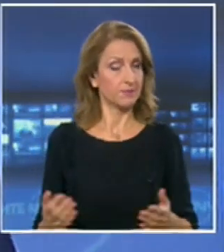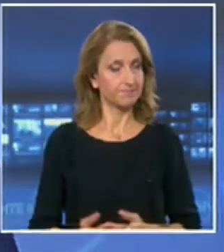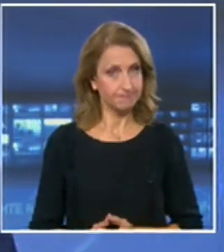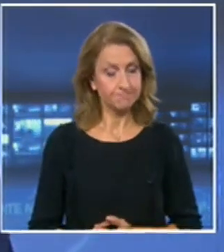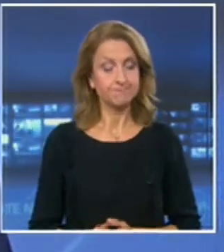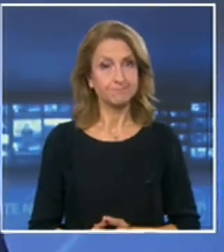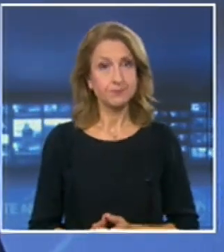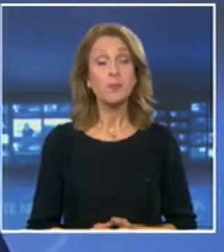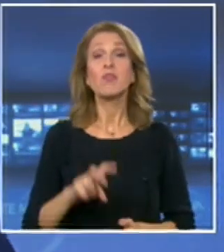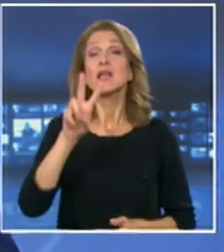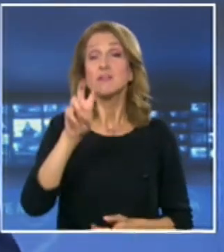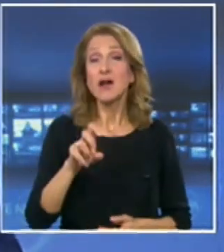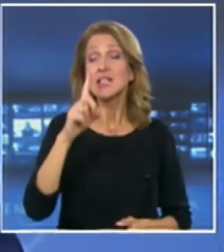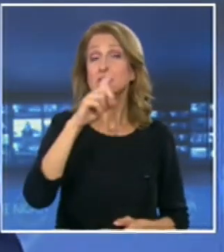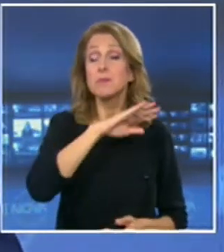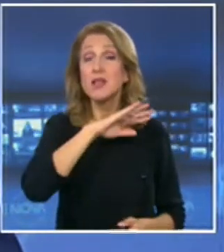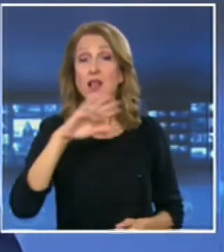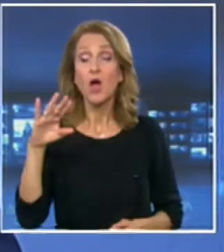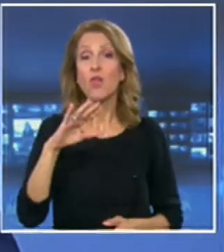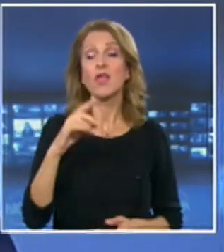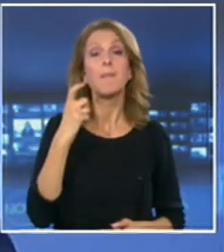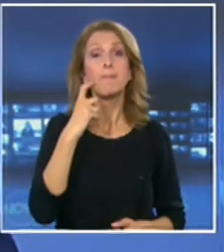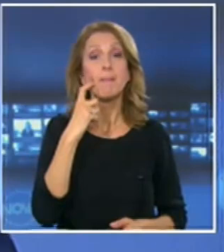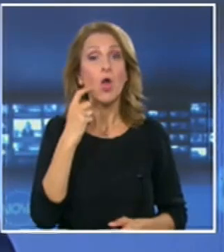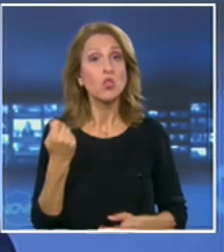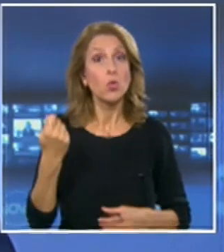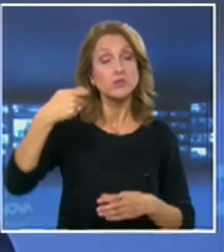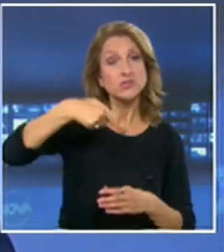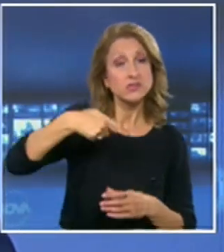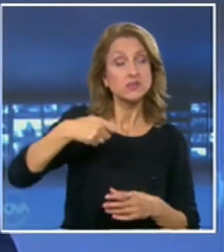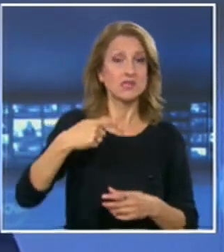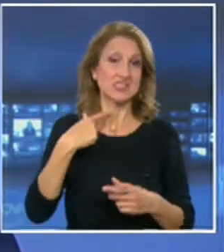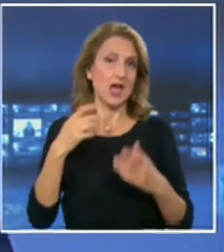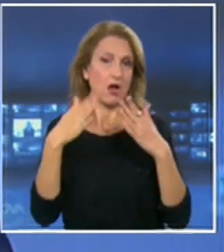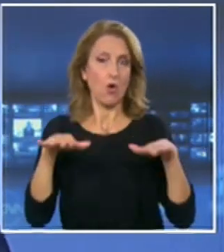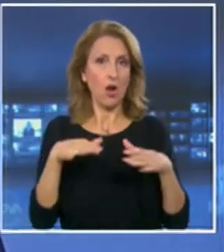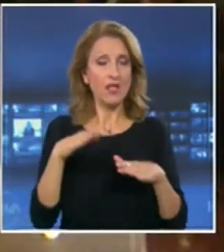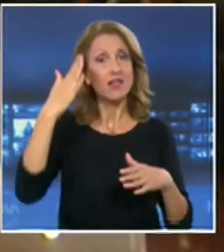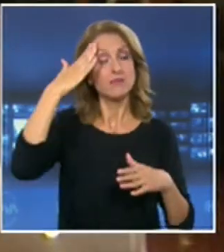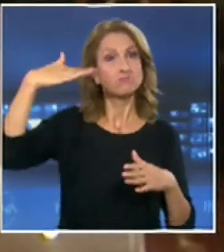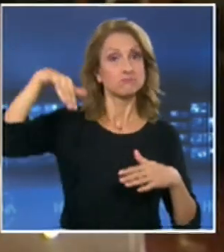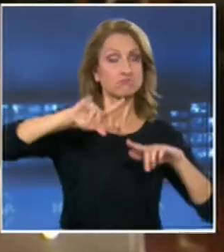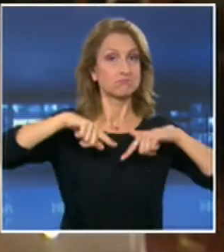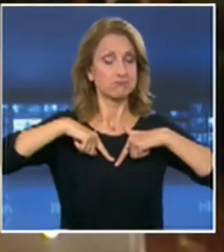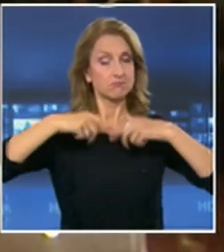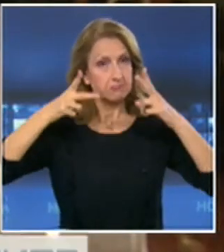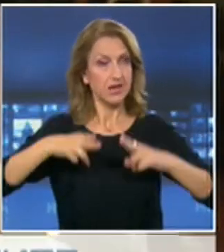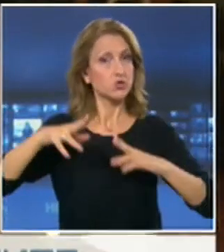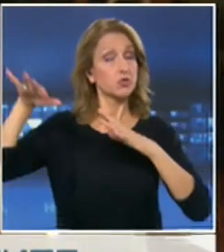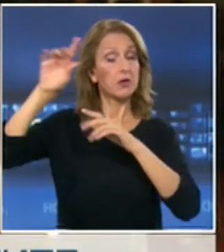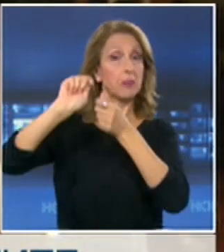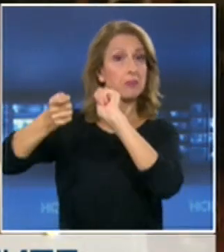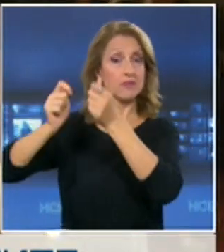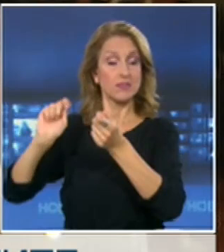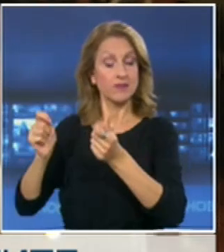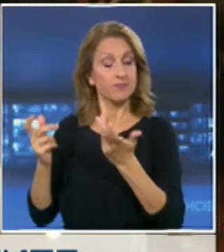20 милиона коледни бонуси си гласуваха магистратите. Решението е на Висшия съдебен съвет. Служителите на спецсъдилищата и